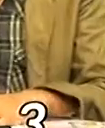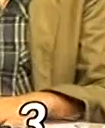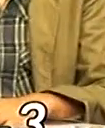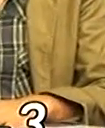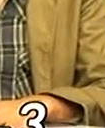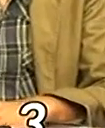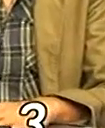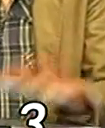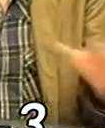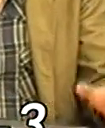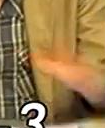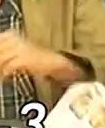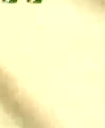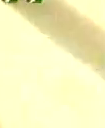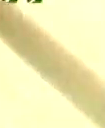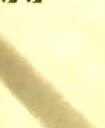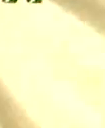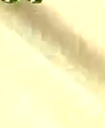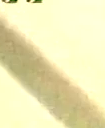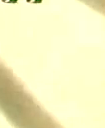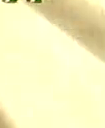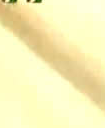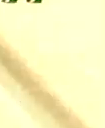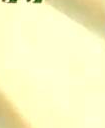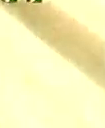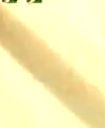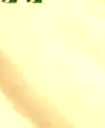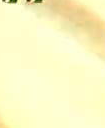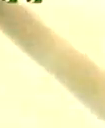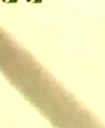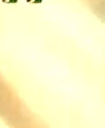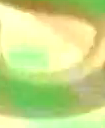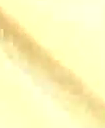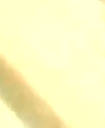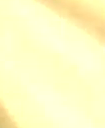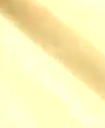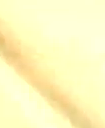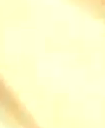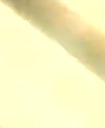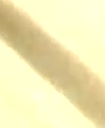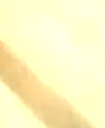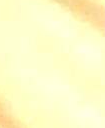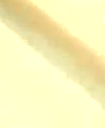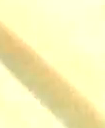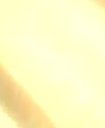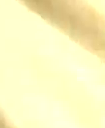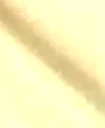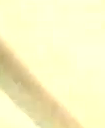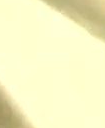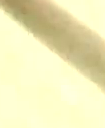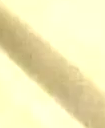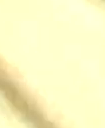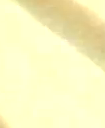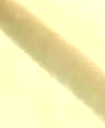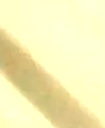ทุกปัญหามีทางแก้ติดตามได้ในสายด่วนรัฐสภาทางสถานีโทรทัศน์รัฐสภาผ่านดาวเทียม